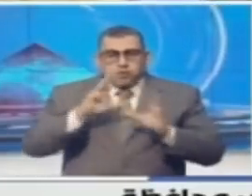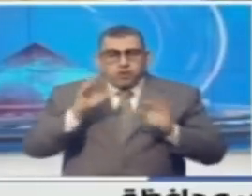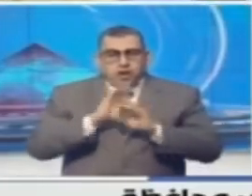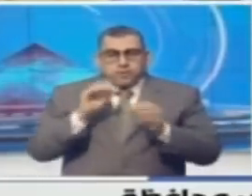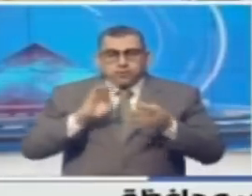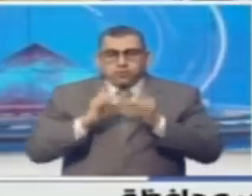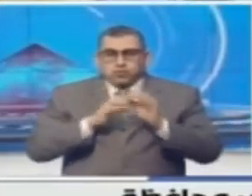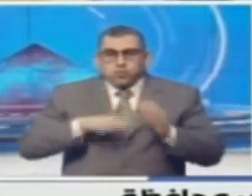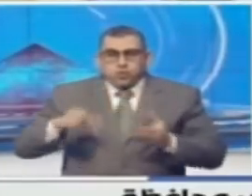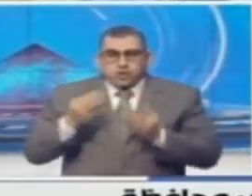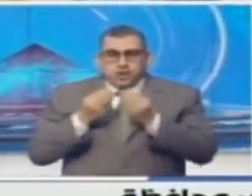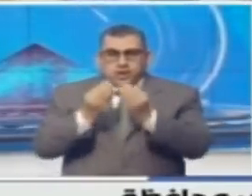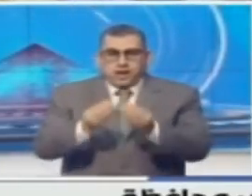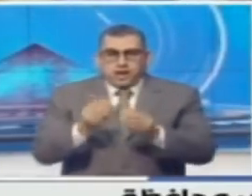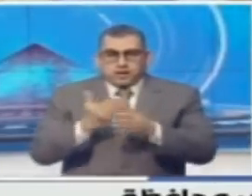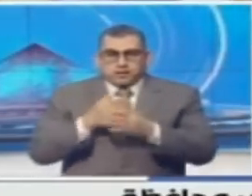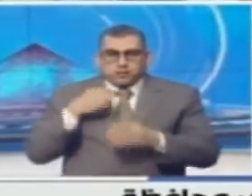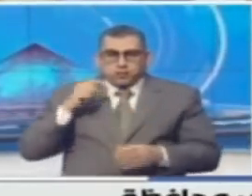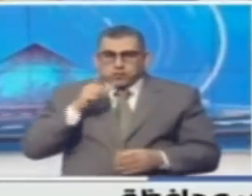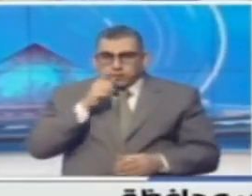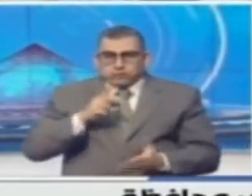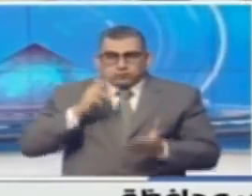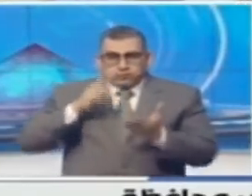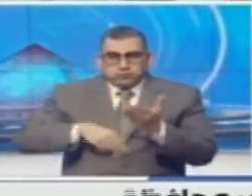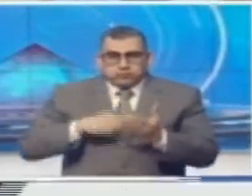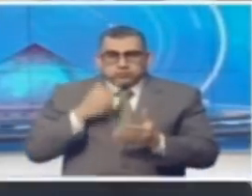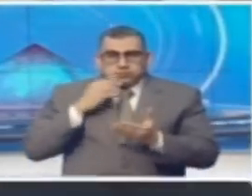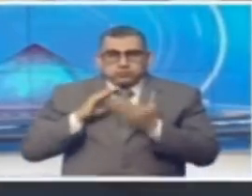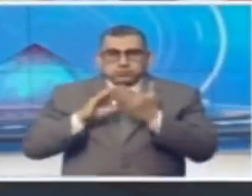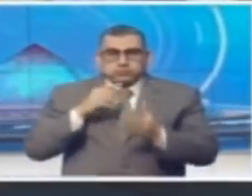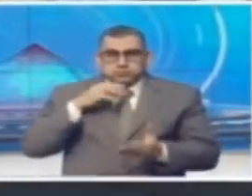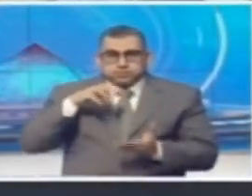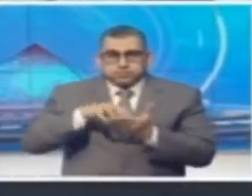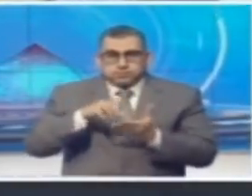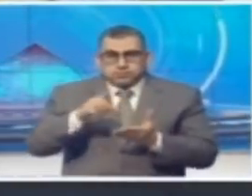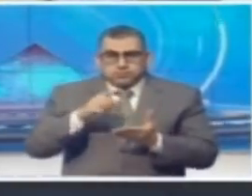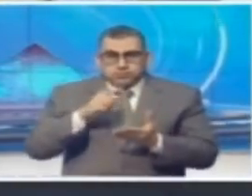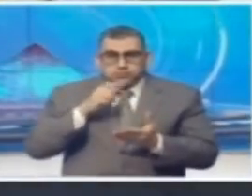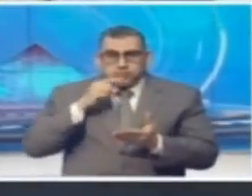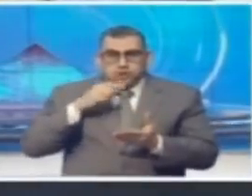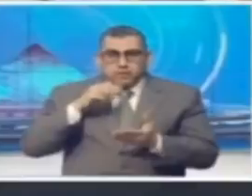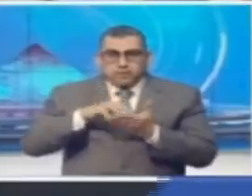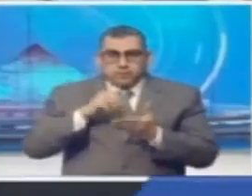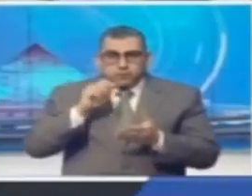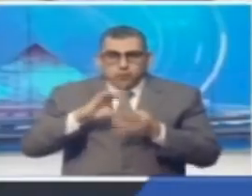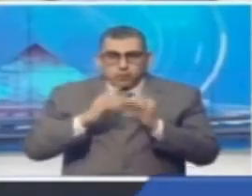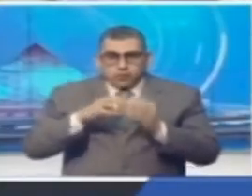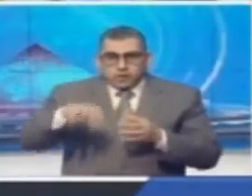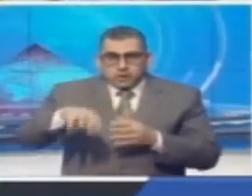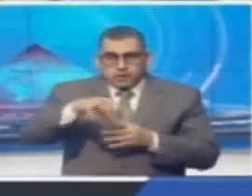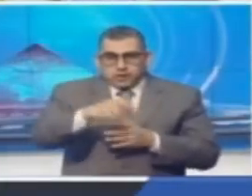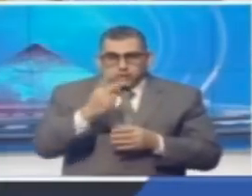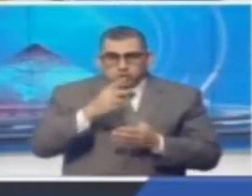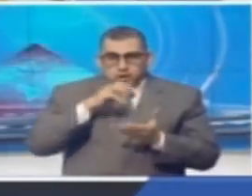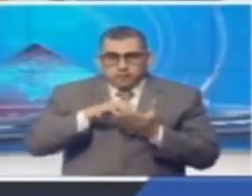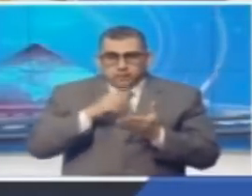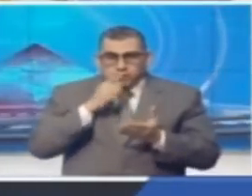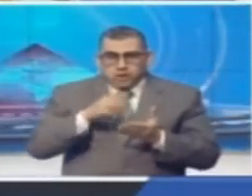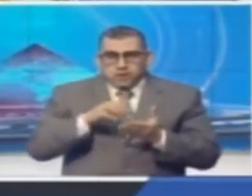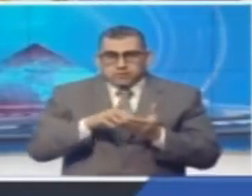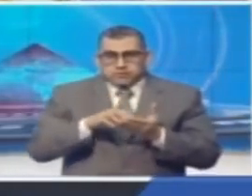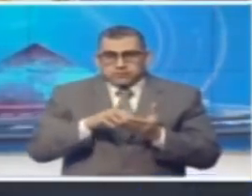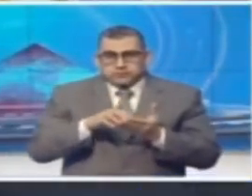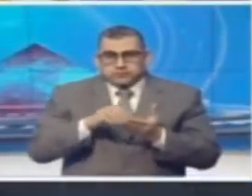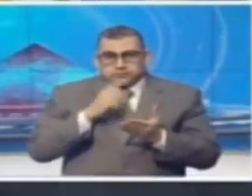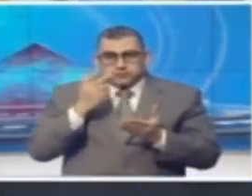في محافظة بورسعيد، كان معالي الوزير صدق لأهالينا في محافظة بورسعيد منطقة محمد زهران أو منطقة مهران أو منطقة